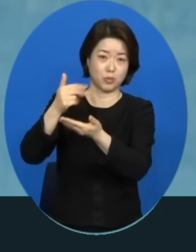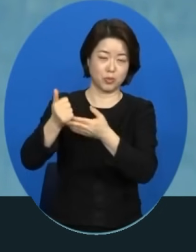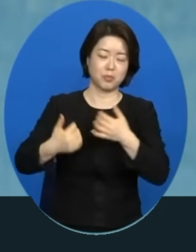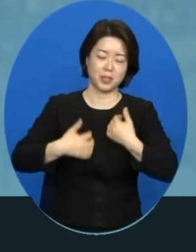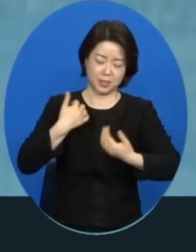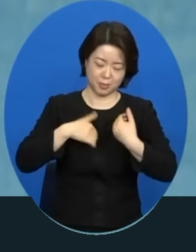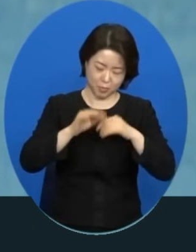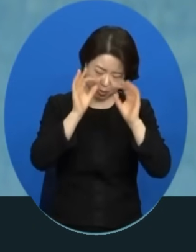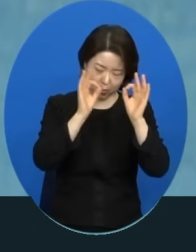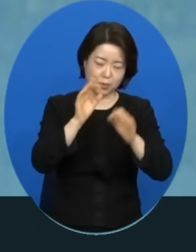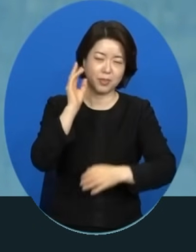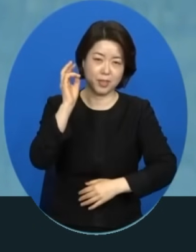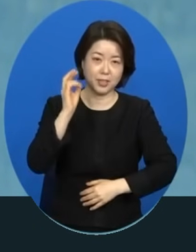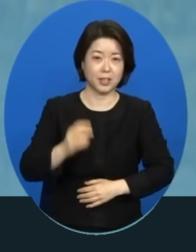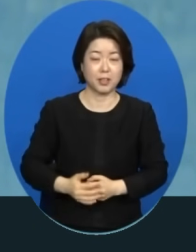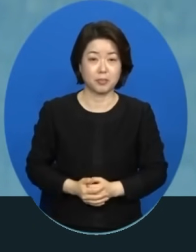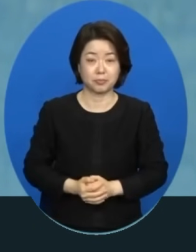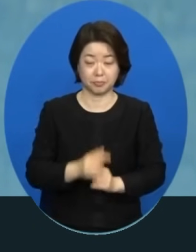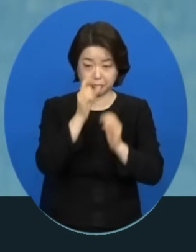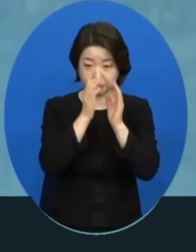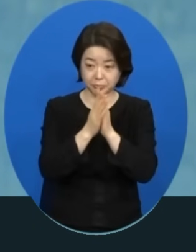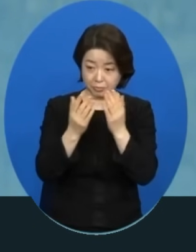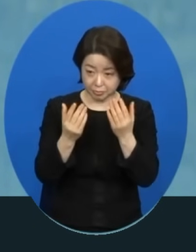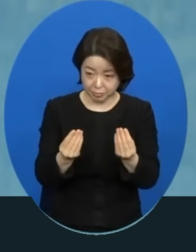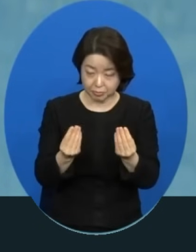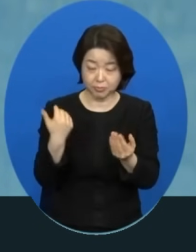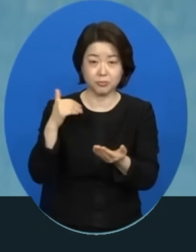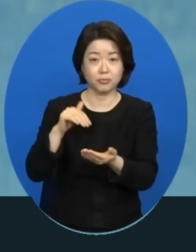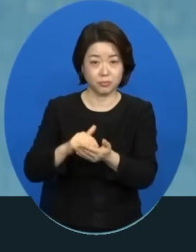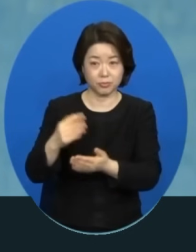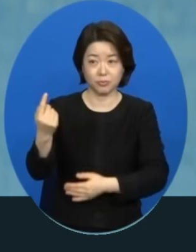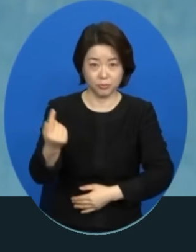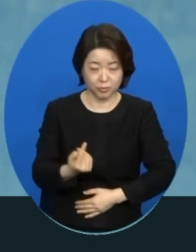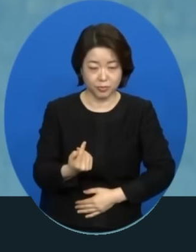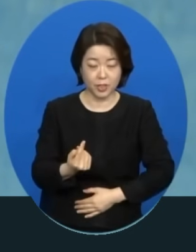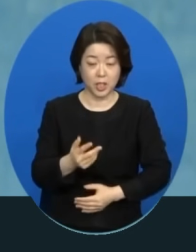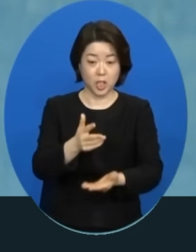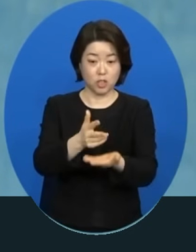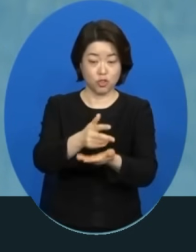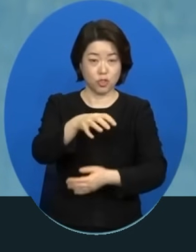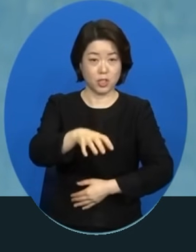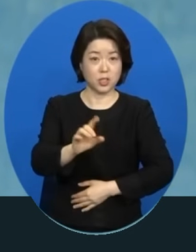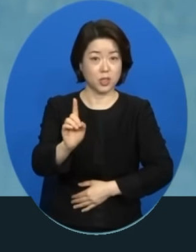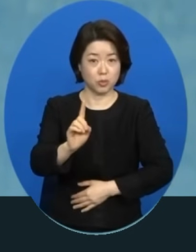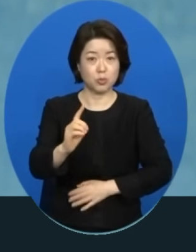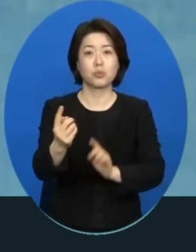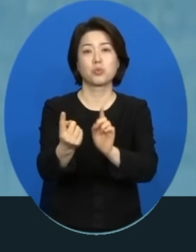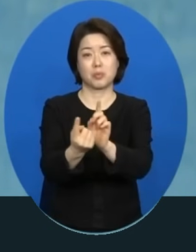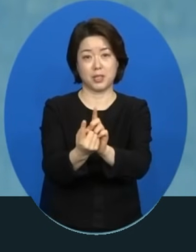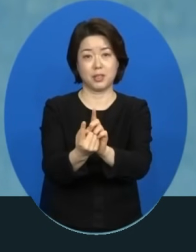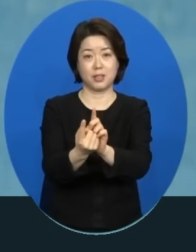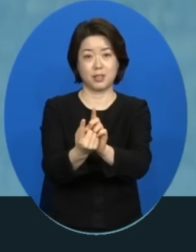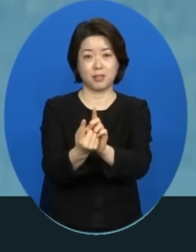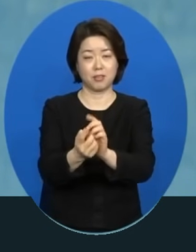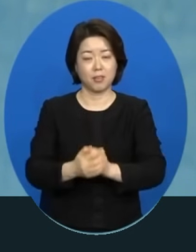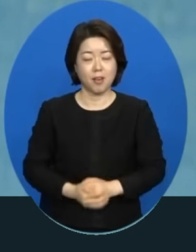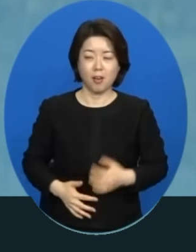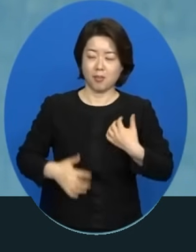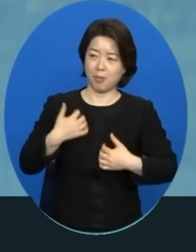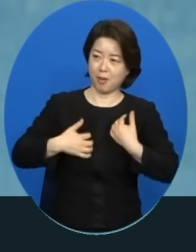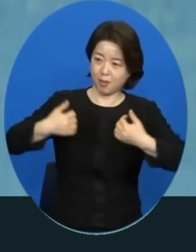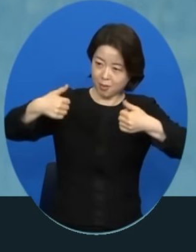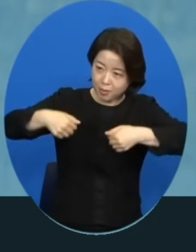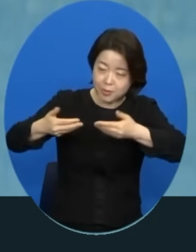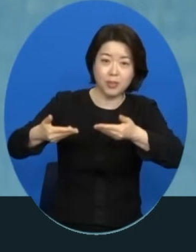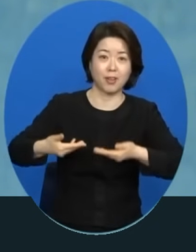싶어요. 마치고 돌아오는 길에 주차장에서 어떤 한 분을 뵈었습니다. 이게 반갑게 인사를